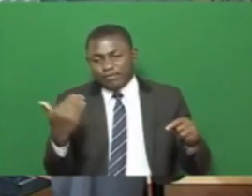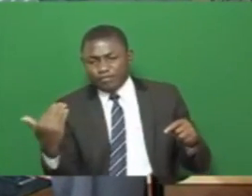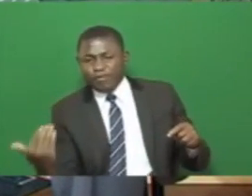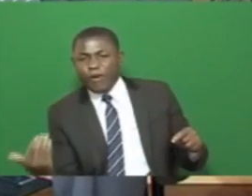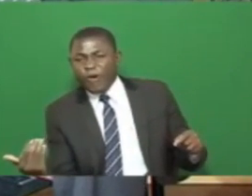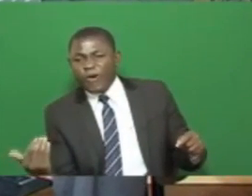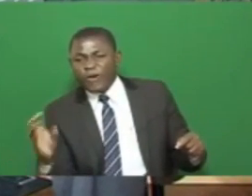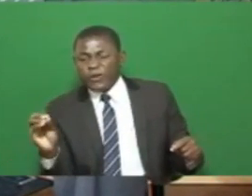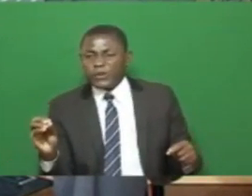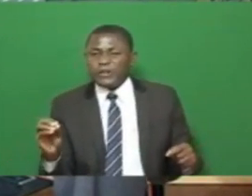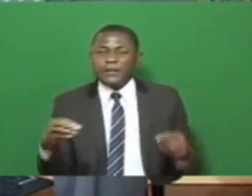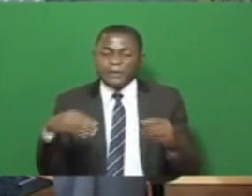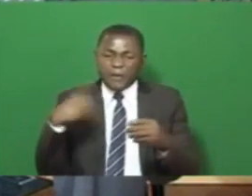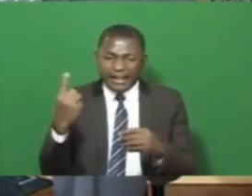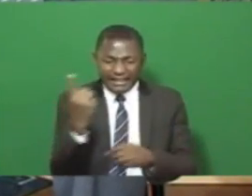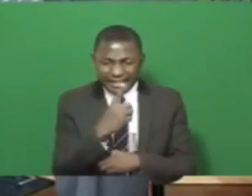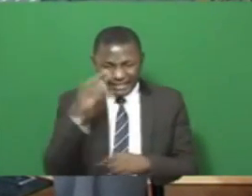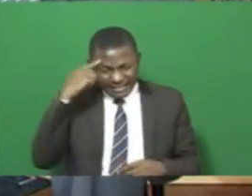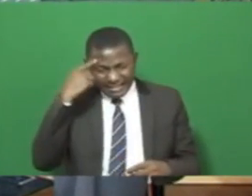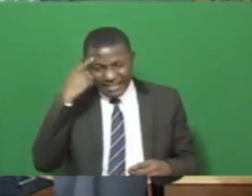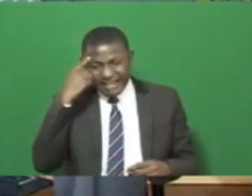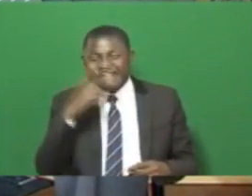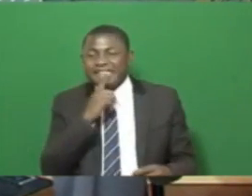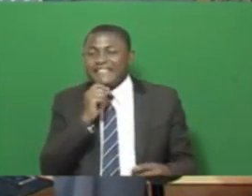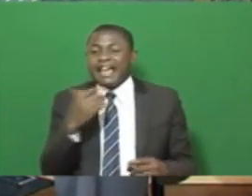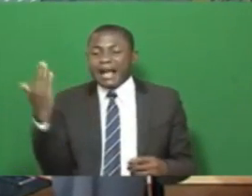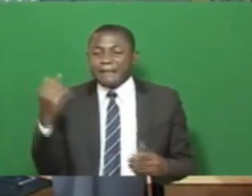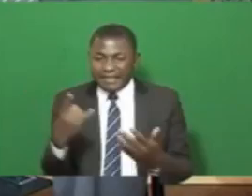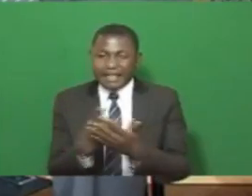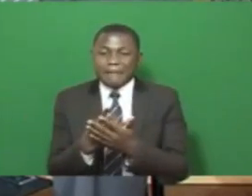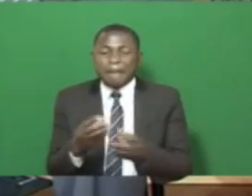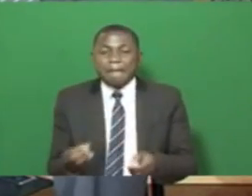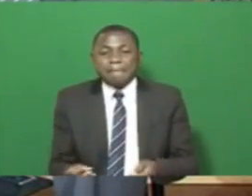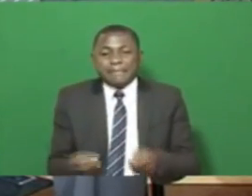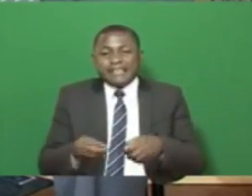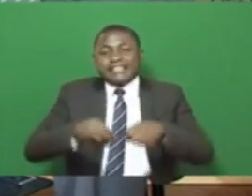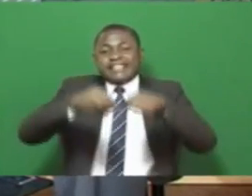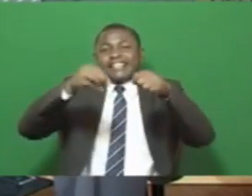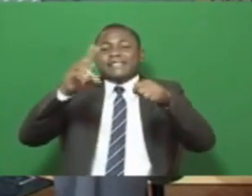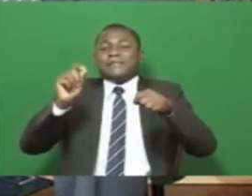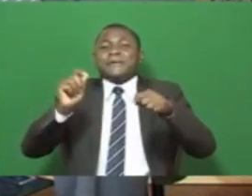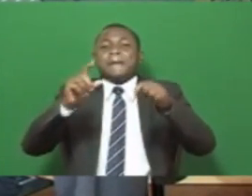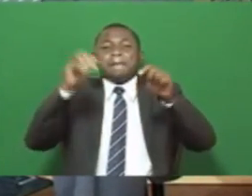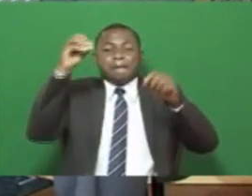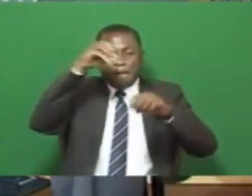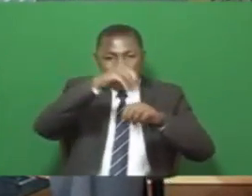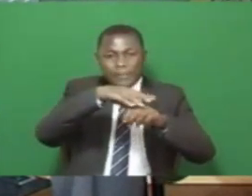funga plan. Eh. Kana kapeza kugeza kafeka. Eh. Waenzwa baba we mwiti simu zondi ya niketa ura. Ya.